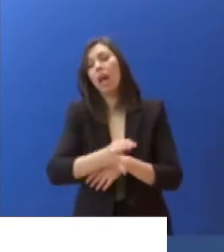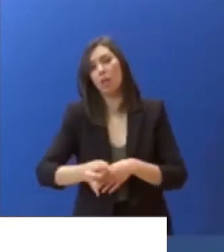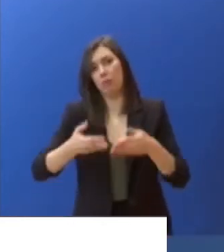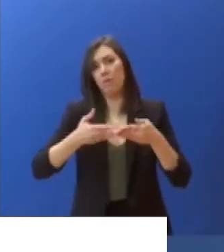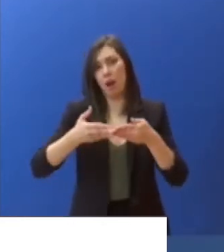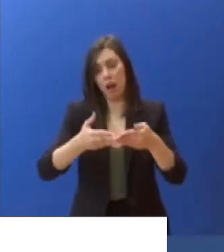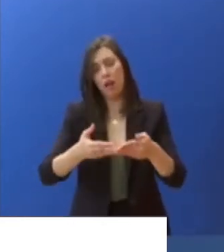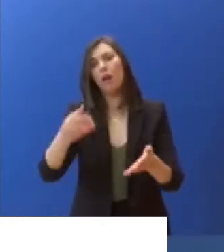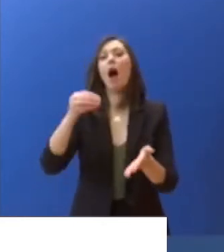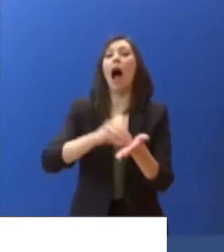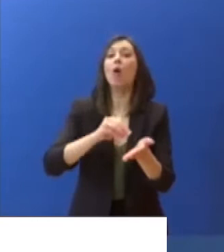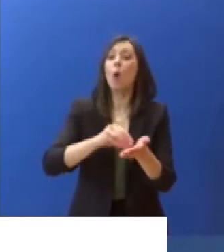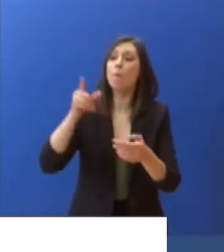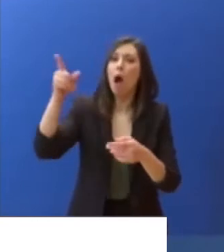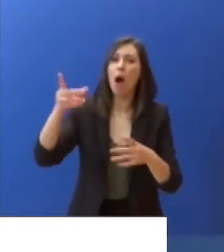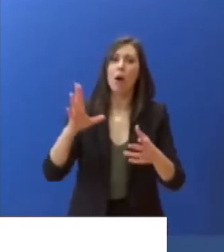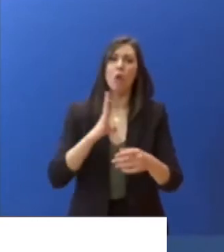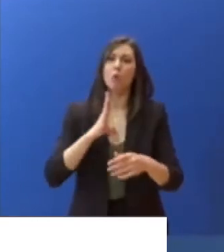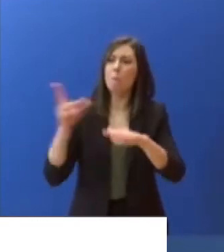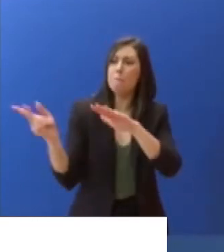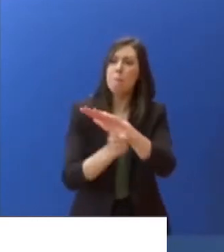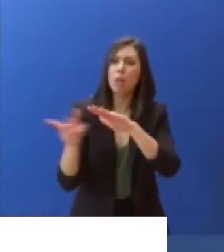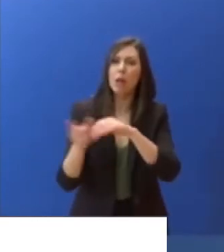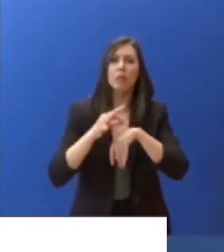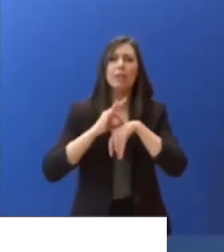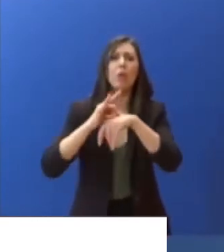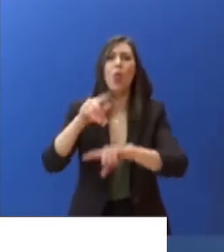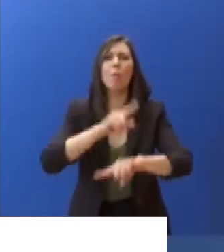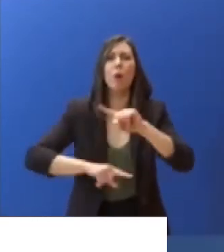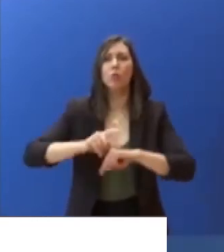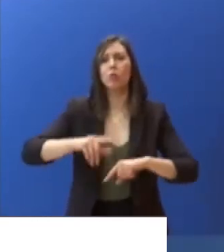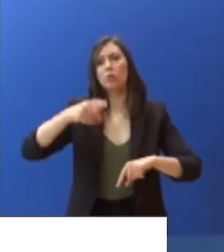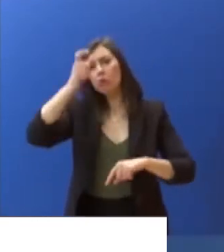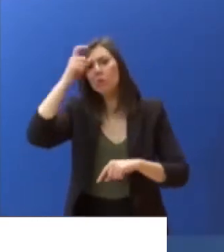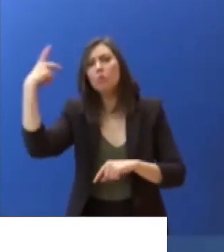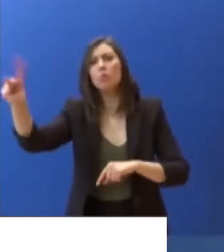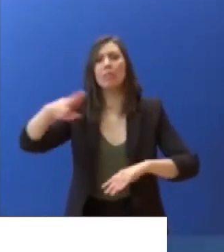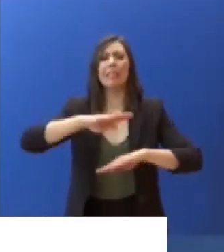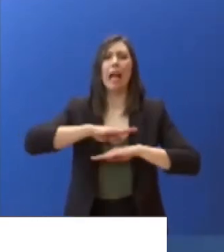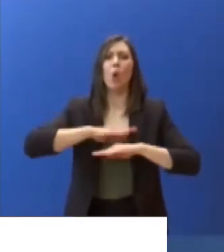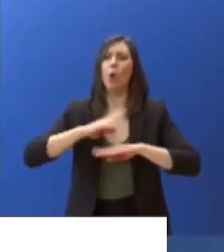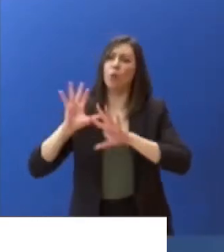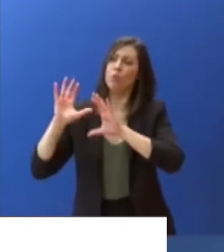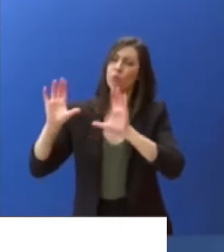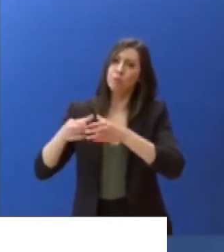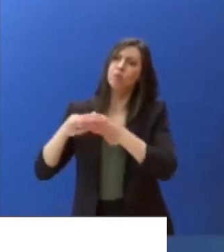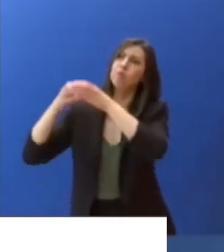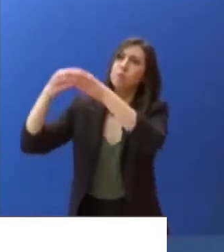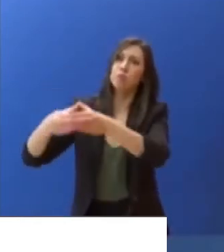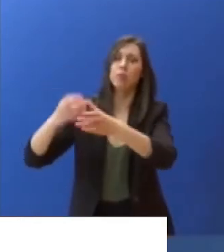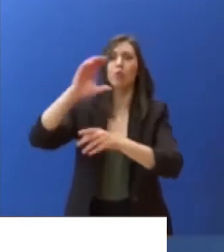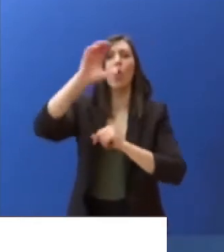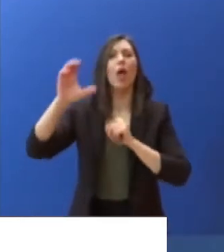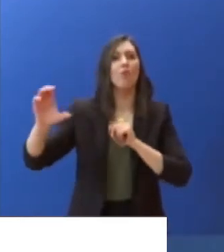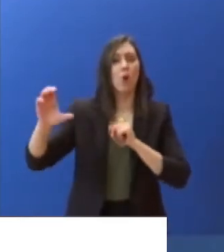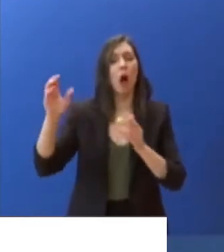τη συνοδεία της τουρκικής στρατοφυλακής. Ο ξυλοδαρμός από ένστολους Τούρκους μεταναστών που διαπίστωσαν ότι δεν μπορούσαν να